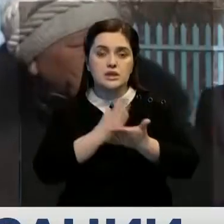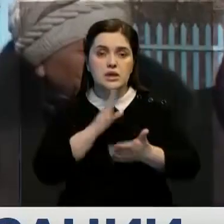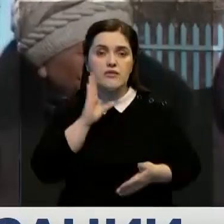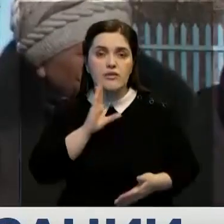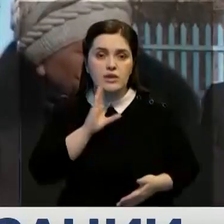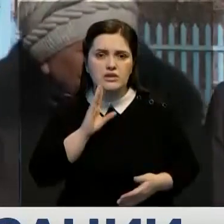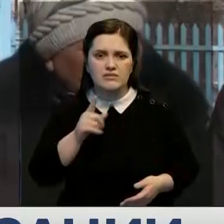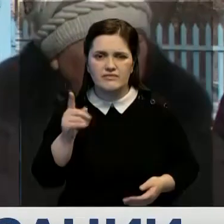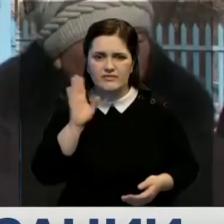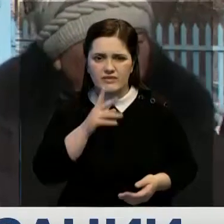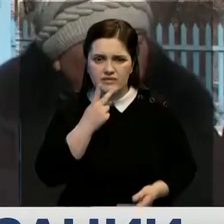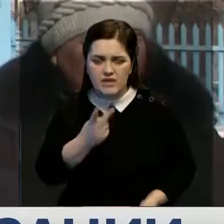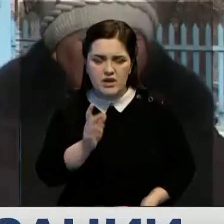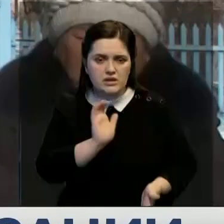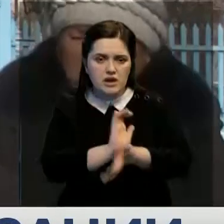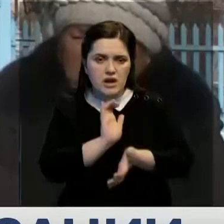Вода мутная,